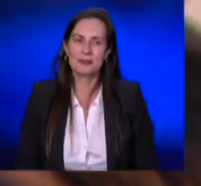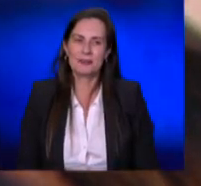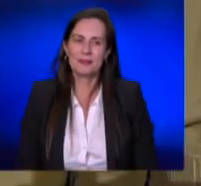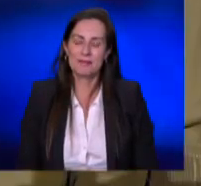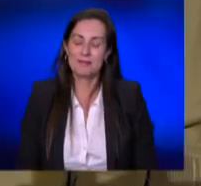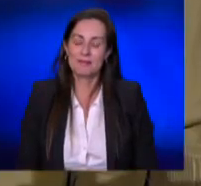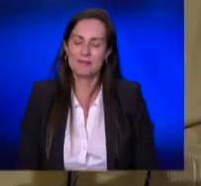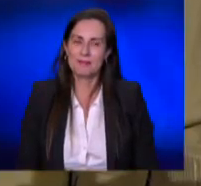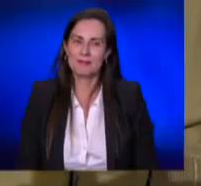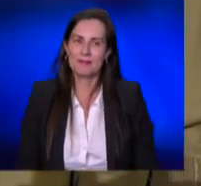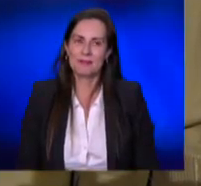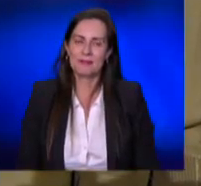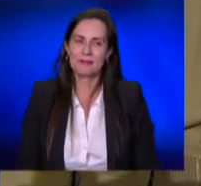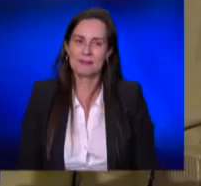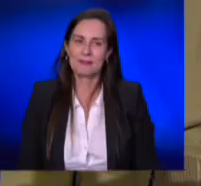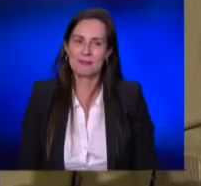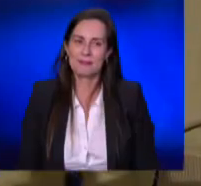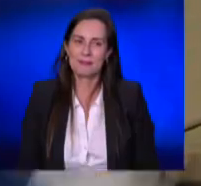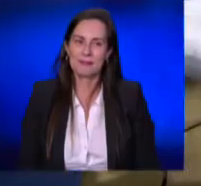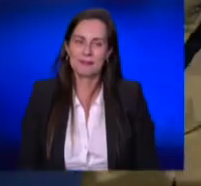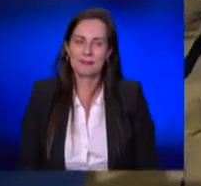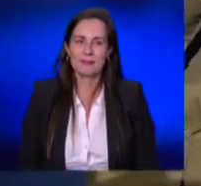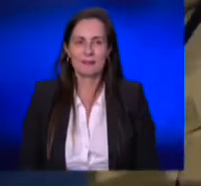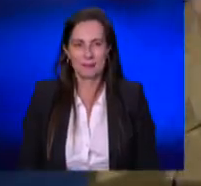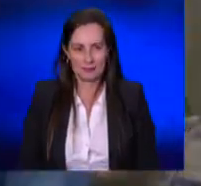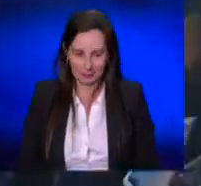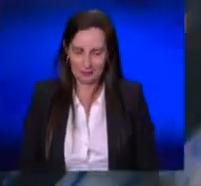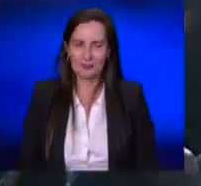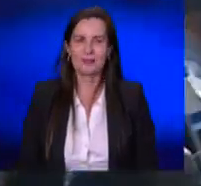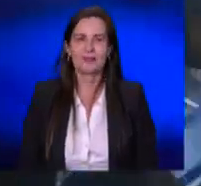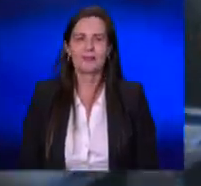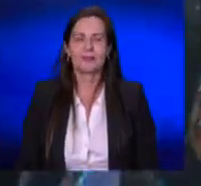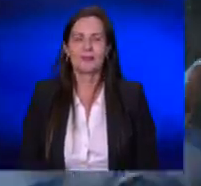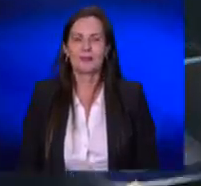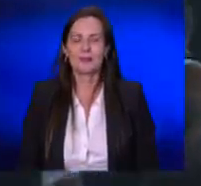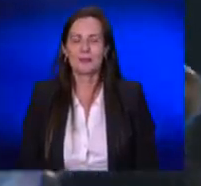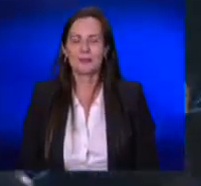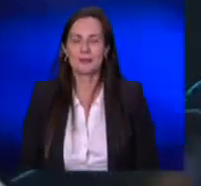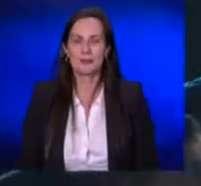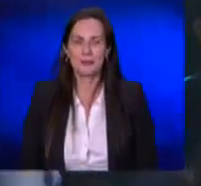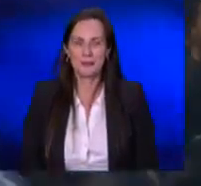מאוד. עכשיו רגע מאוד מעניין בתולדות המסורת הולך לעלות לפנינו, נכון? בהחלט.